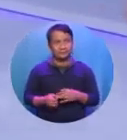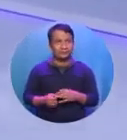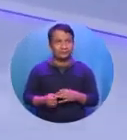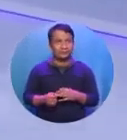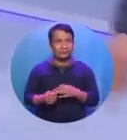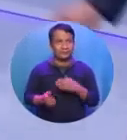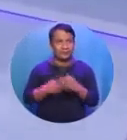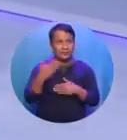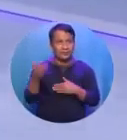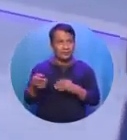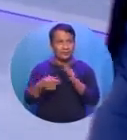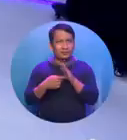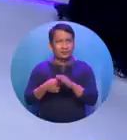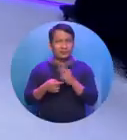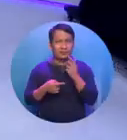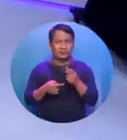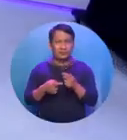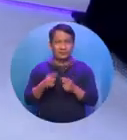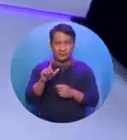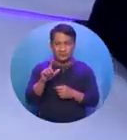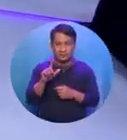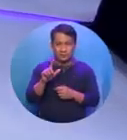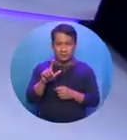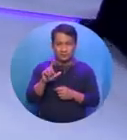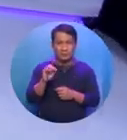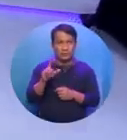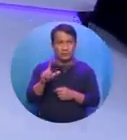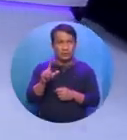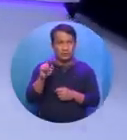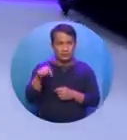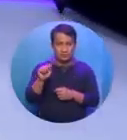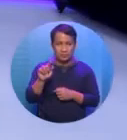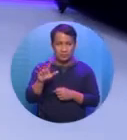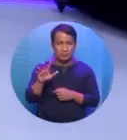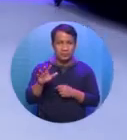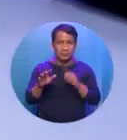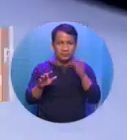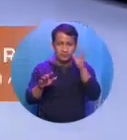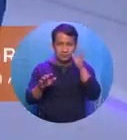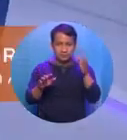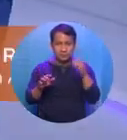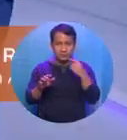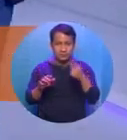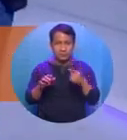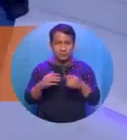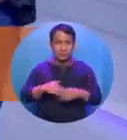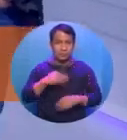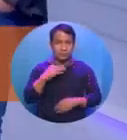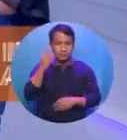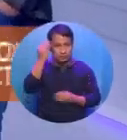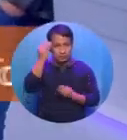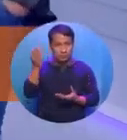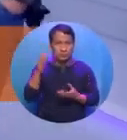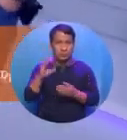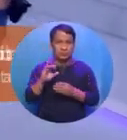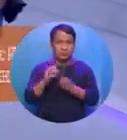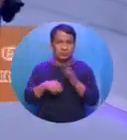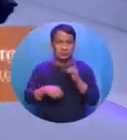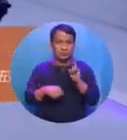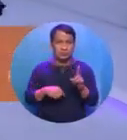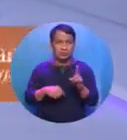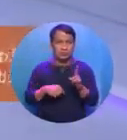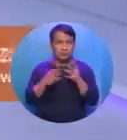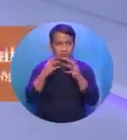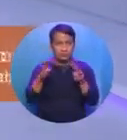Sunod na, Punch Out Loud sa TV5 at si Shell Cosim sa mga balita magpapabusog sa inyong kalaban sa Signal Channel 1. Sa